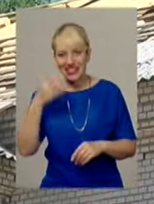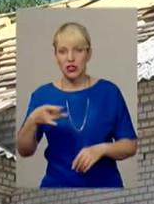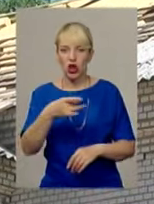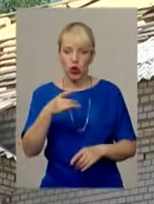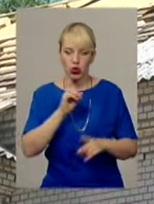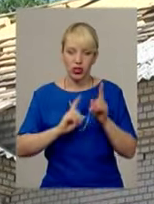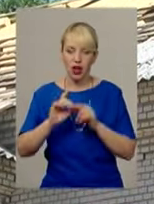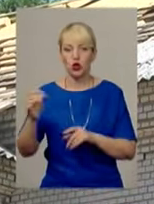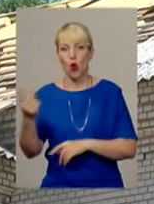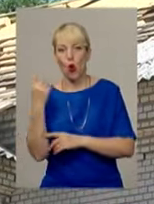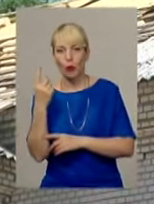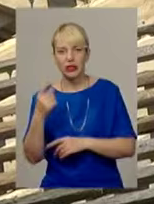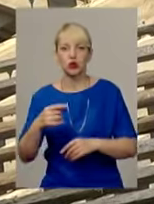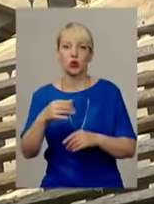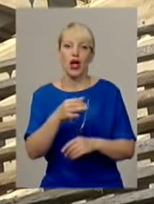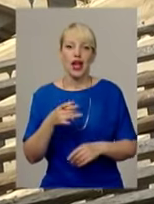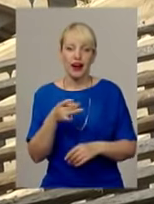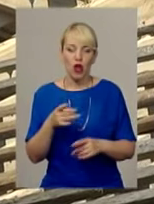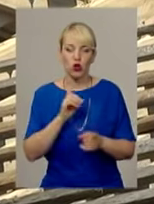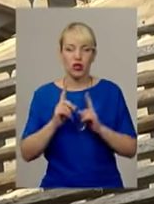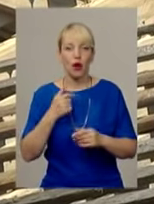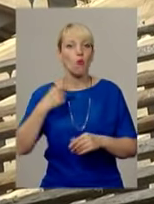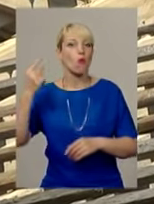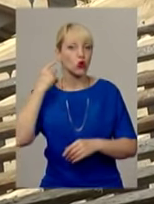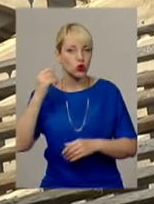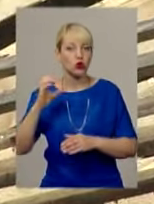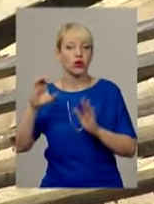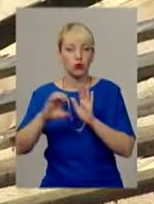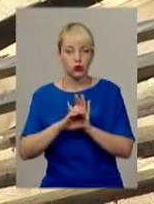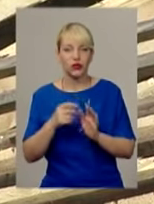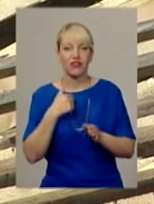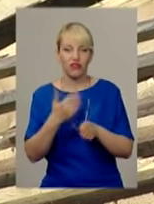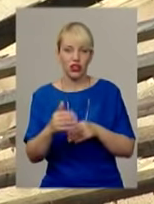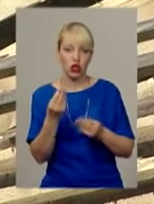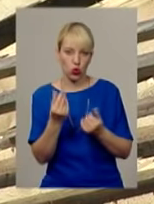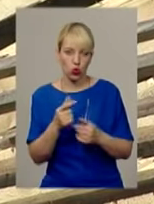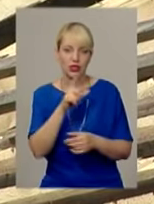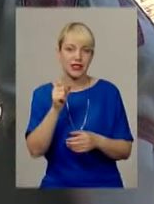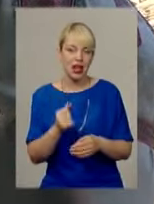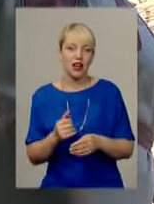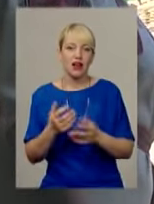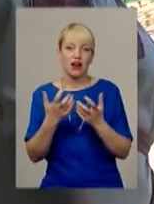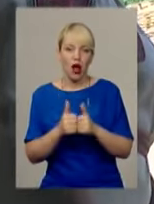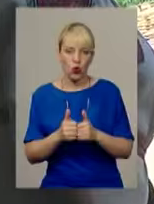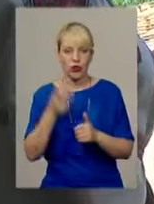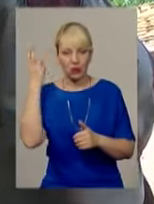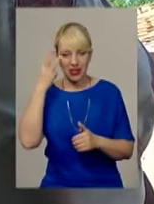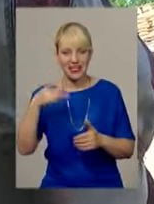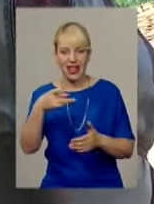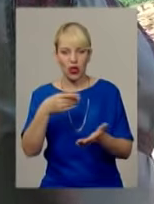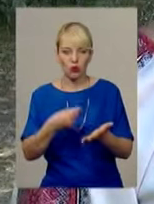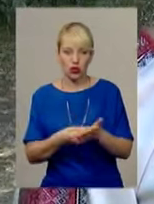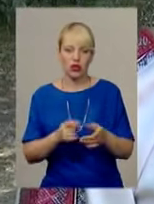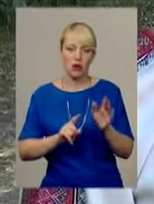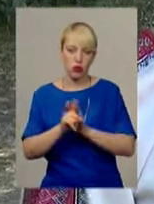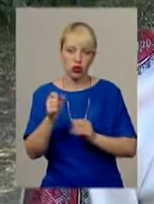обласну. Нас почули, нам виділили кошти 435 тисяч гривень за рахунок субвенції з Хмельницького районного бюджету. Почали